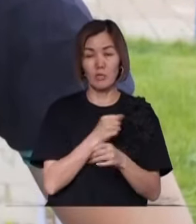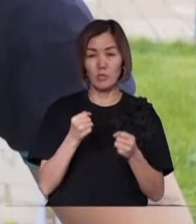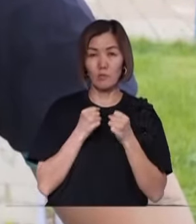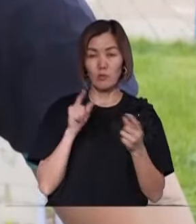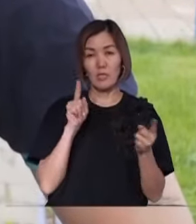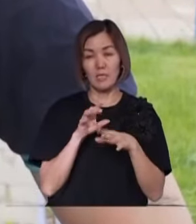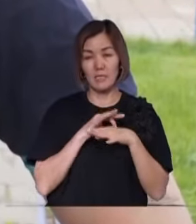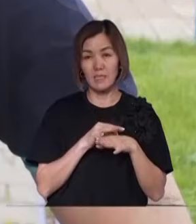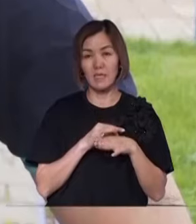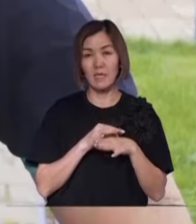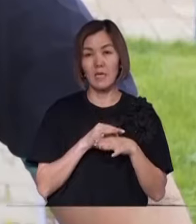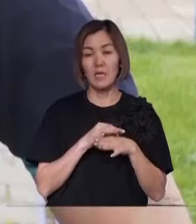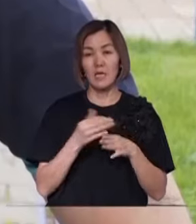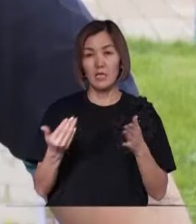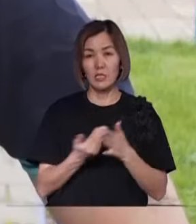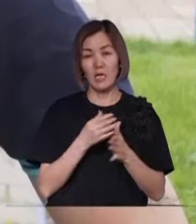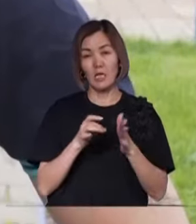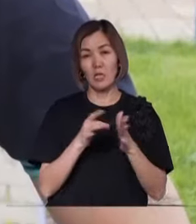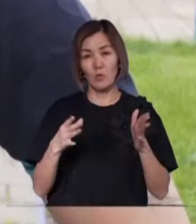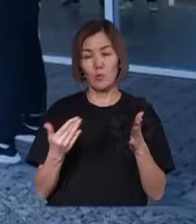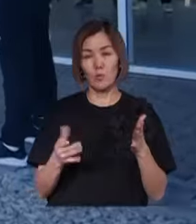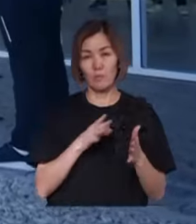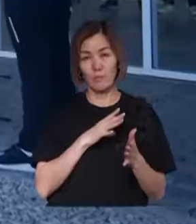Өз басым жеке рекордымды жаңарттым.